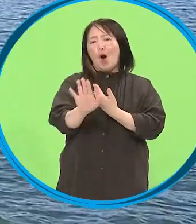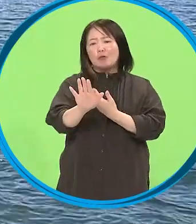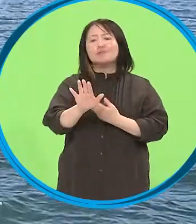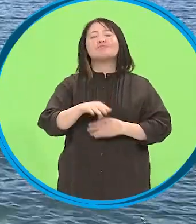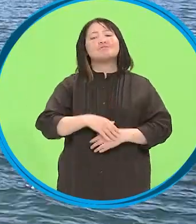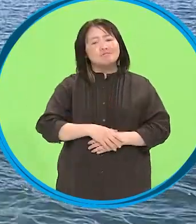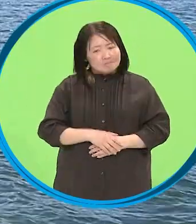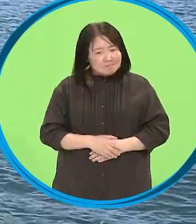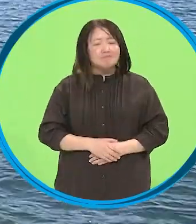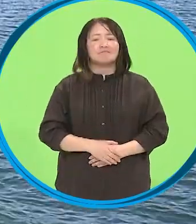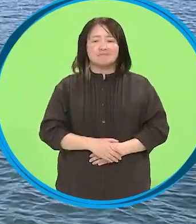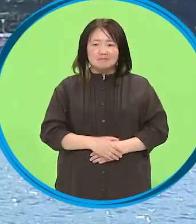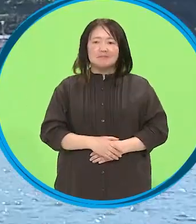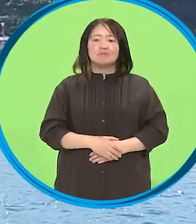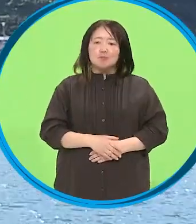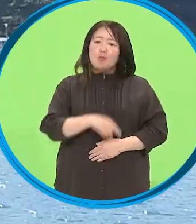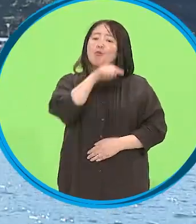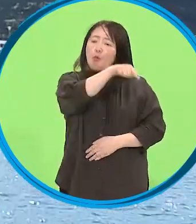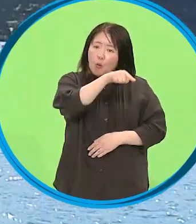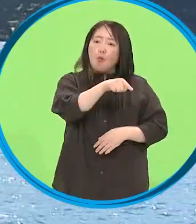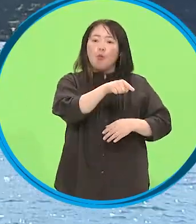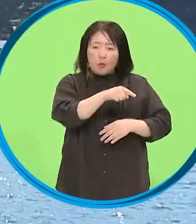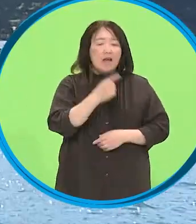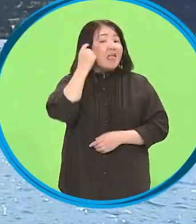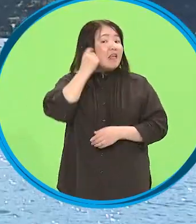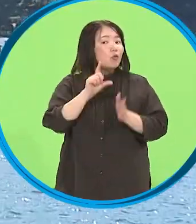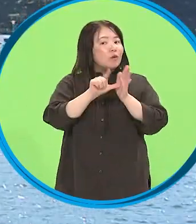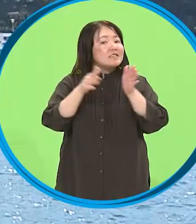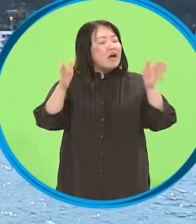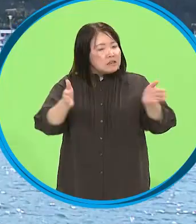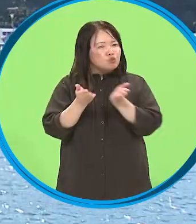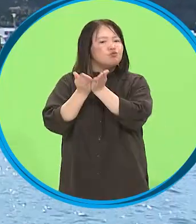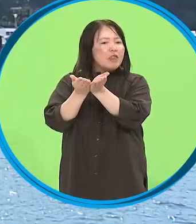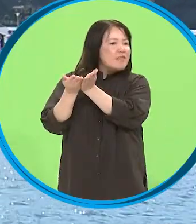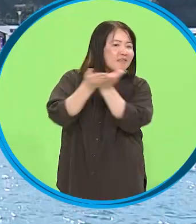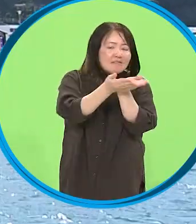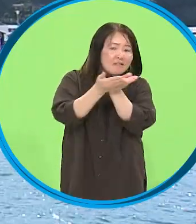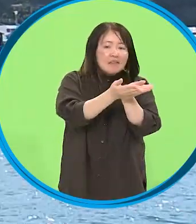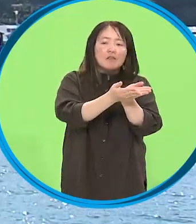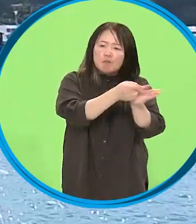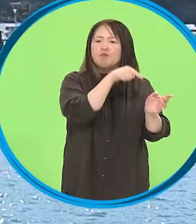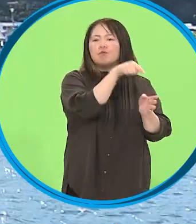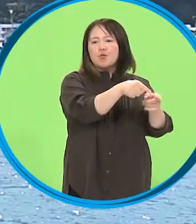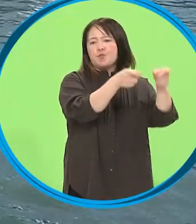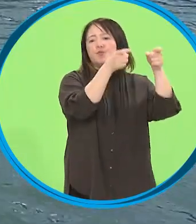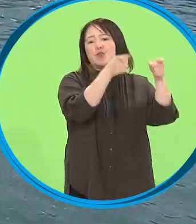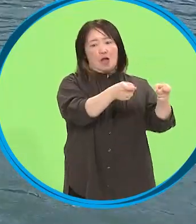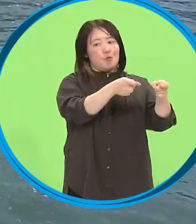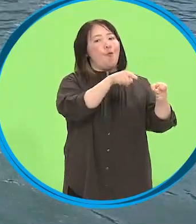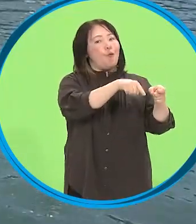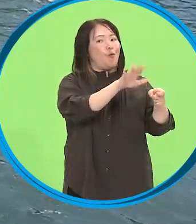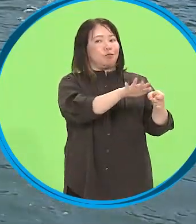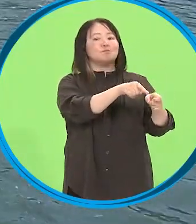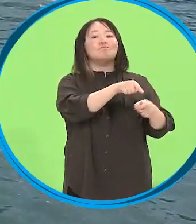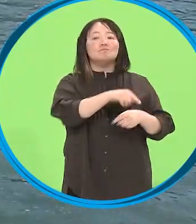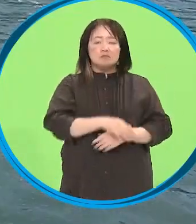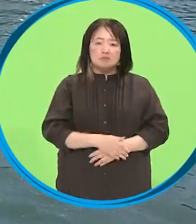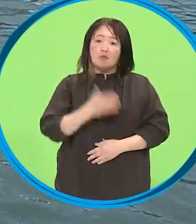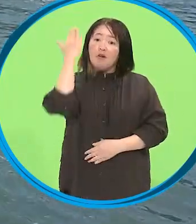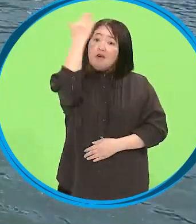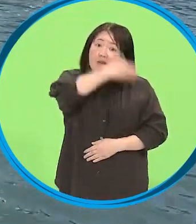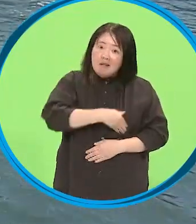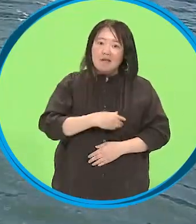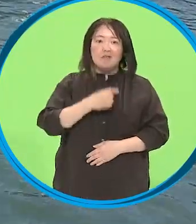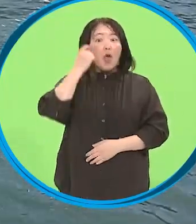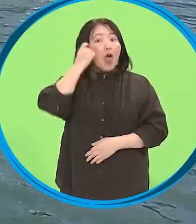麗なだけじゃないんですよ。実はここ御手洗は江戸時代からたくさんの船が入港してにぎわった港町だった